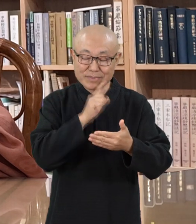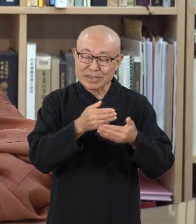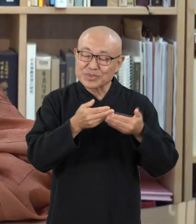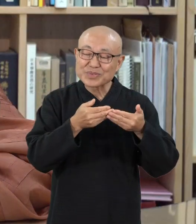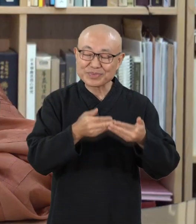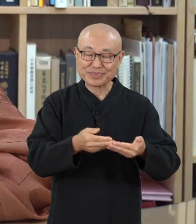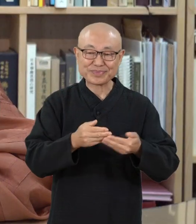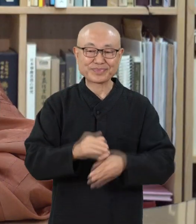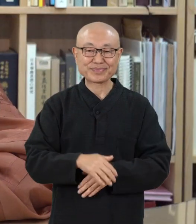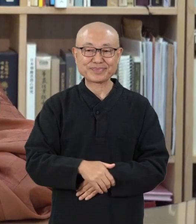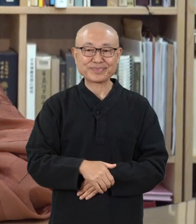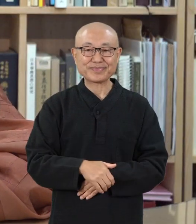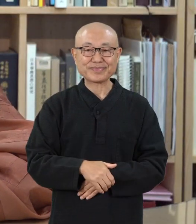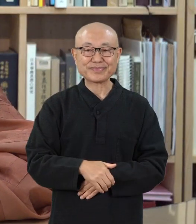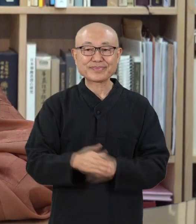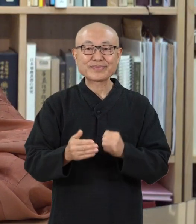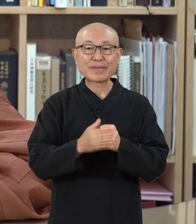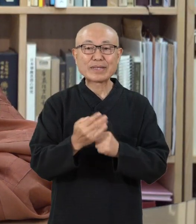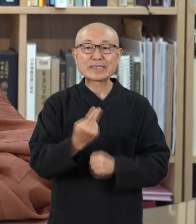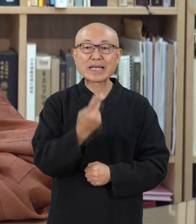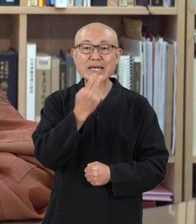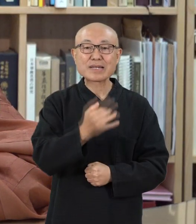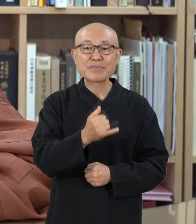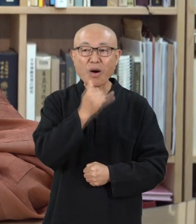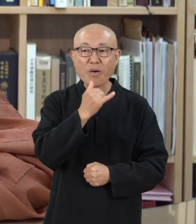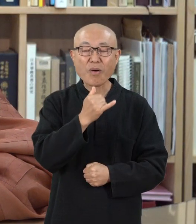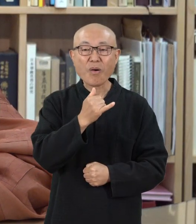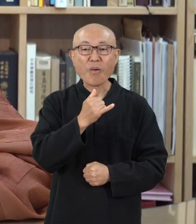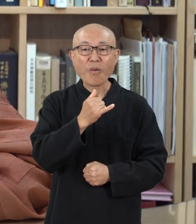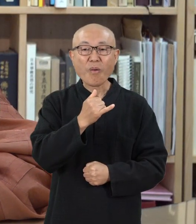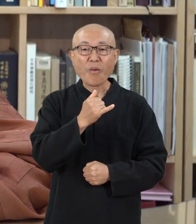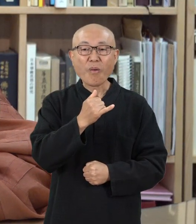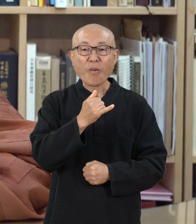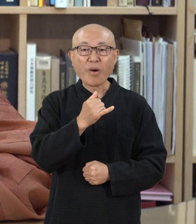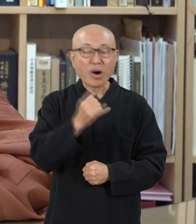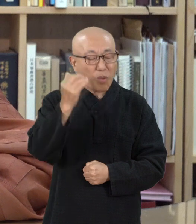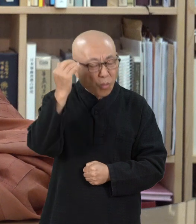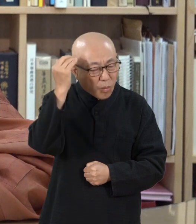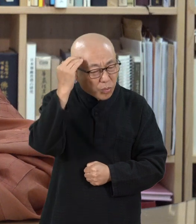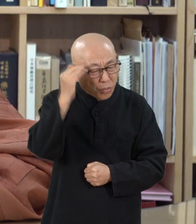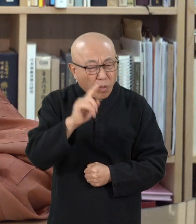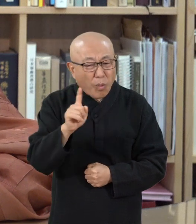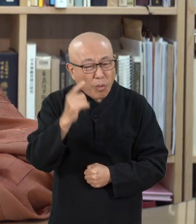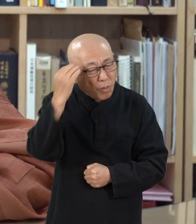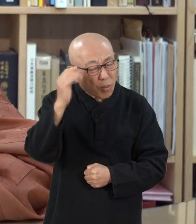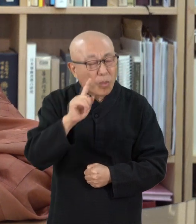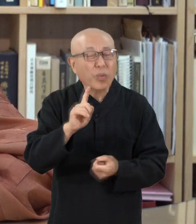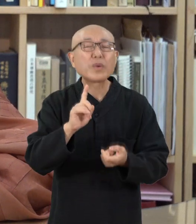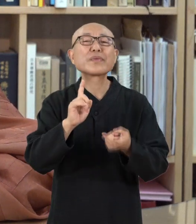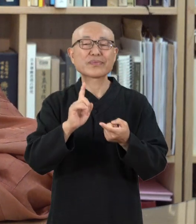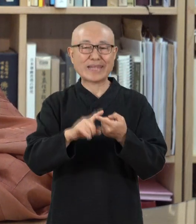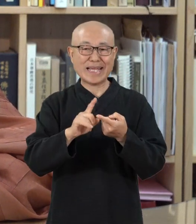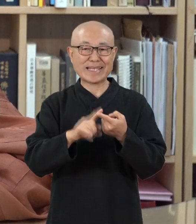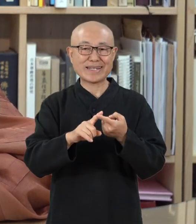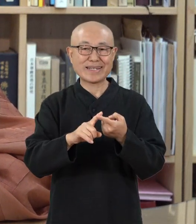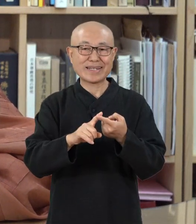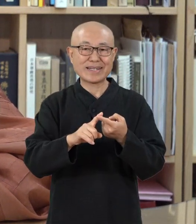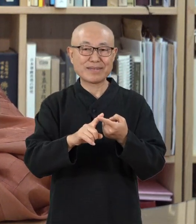중요합니다. 그래서 생명 자체가 어떠한 고통에 우리가 직면하고 있는지를 어떤